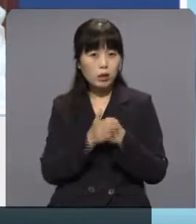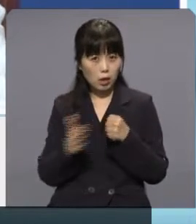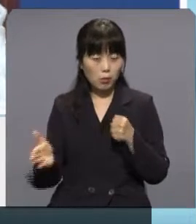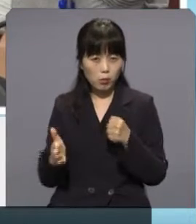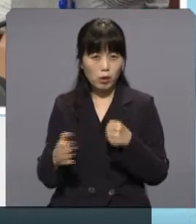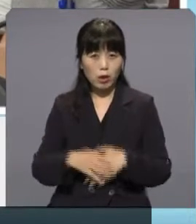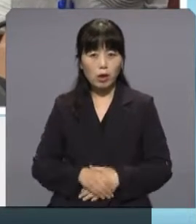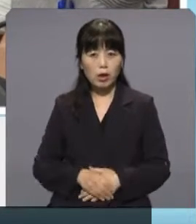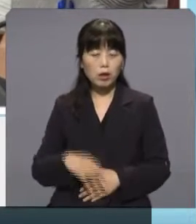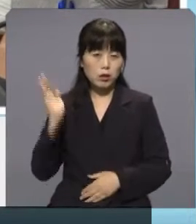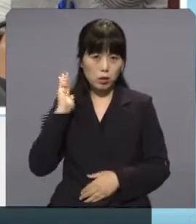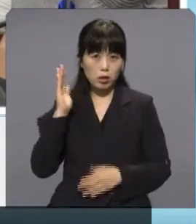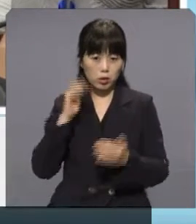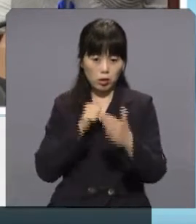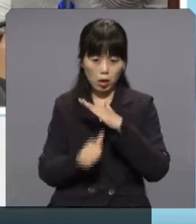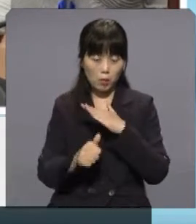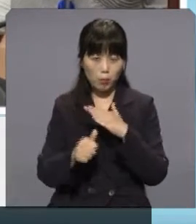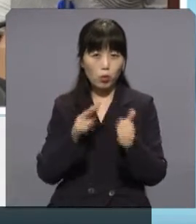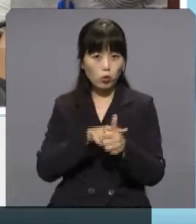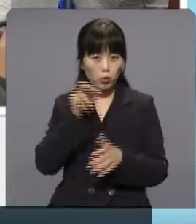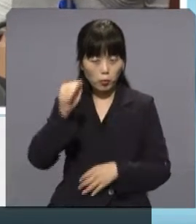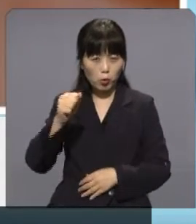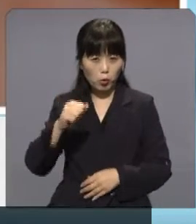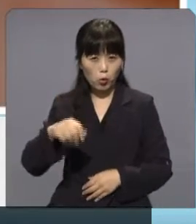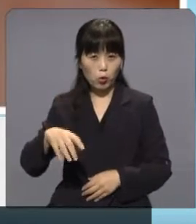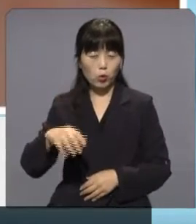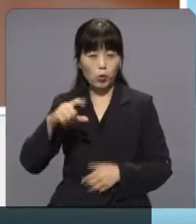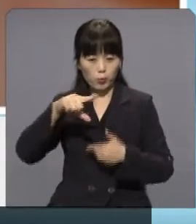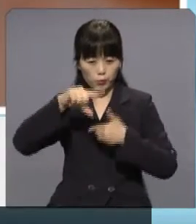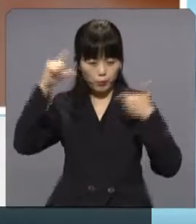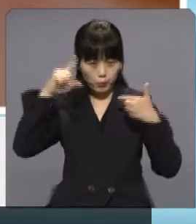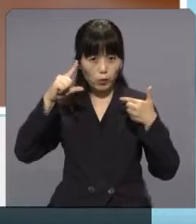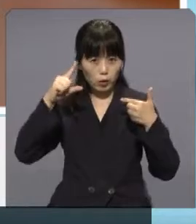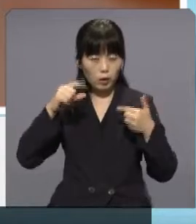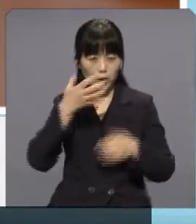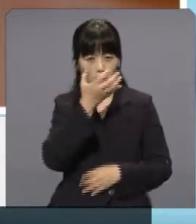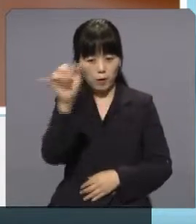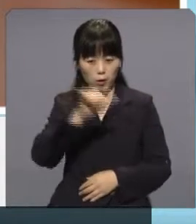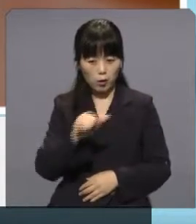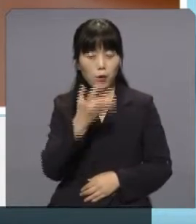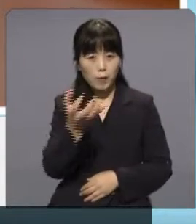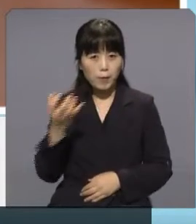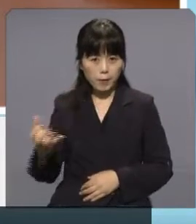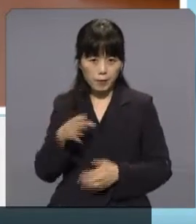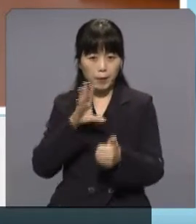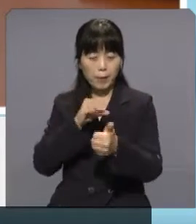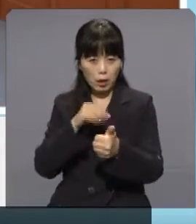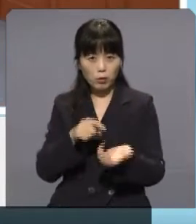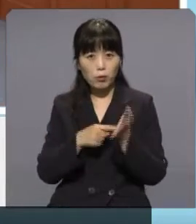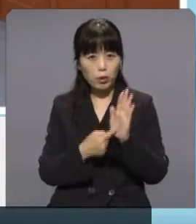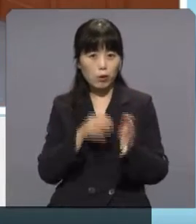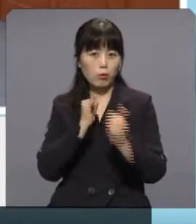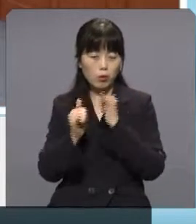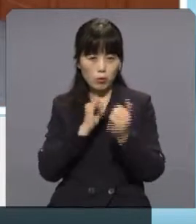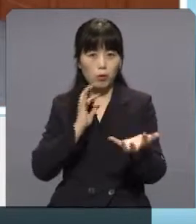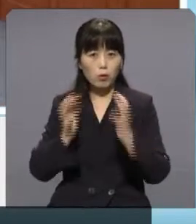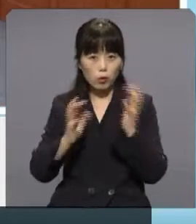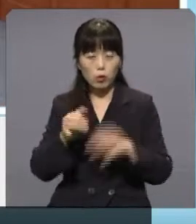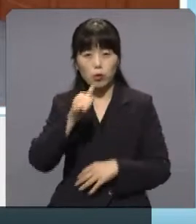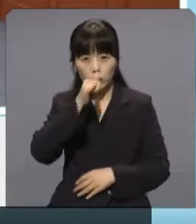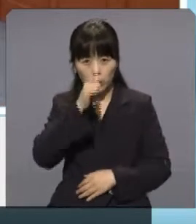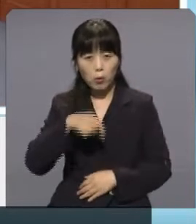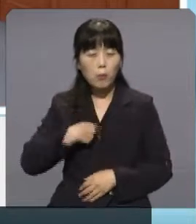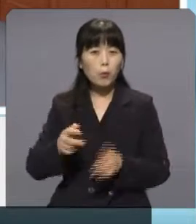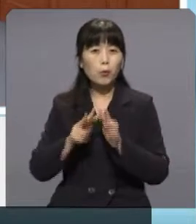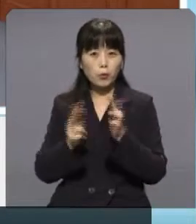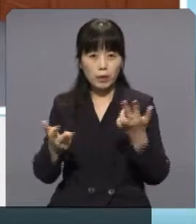본인이 어쨌든 대표 후보로서 인지도를 쌓아가고 전국을 돌면서 방송에도 나오고 인터뷰도 하고 토론도 하고 이러면서